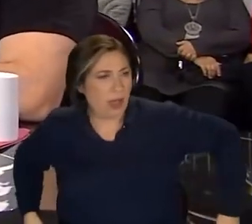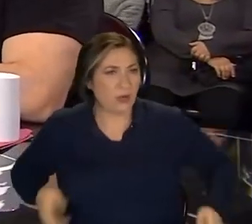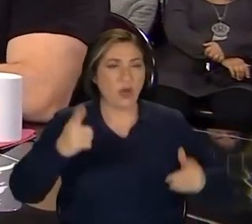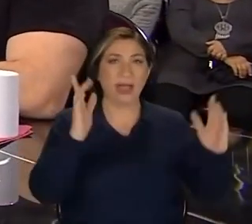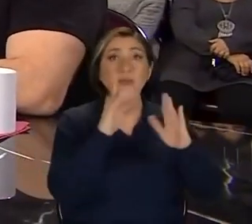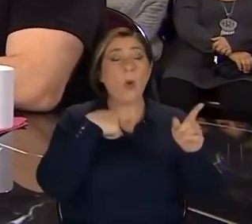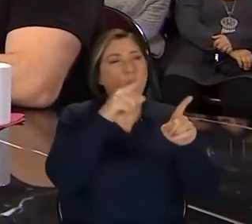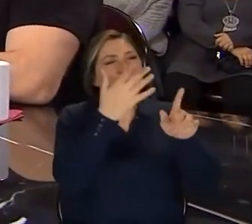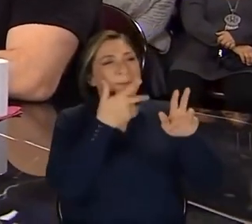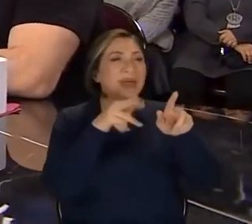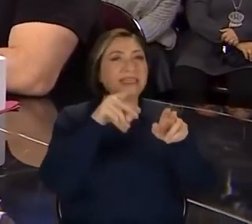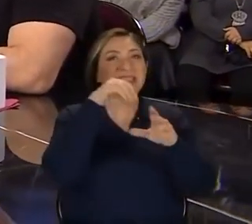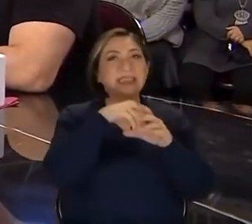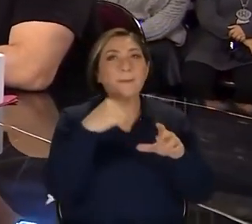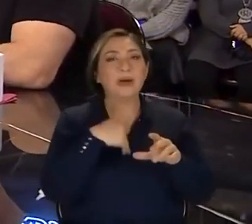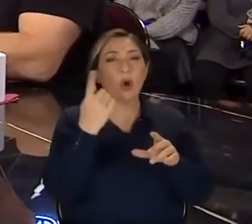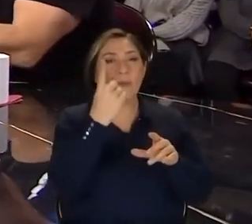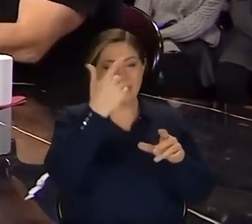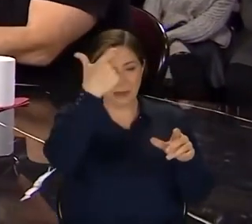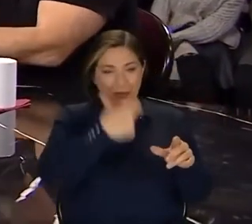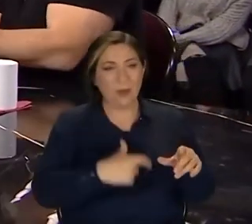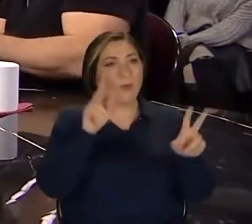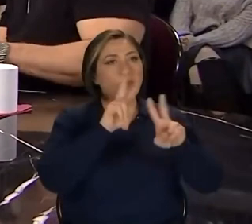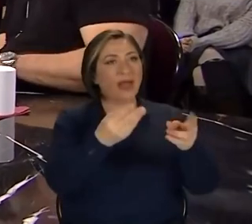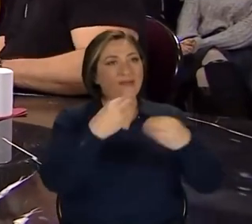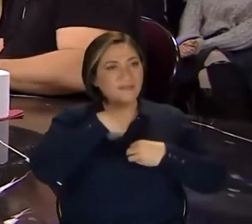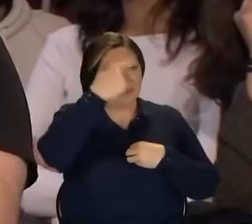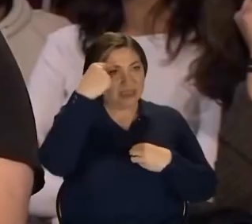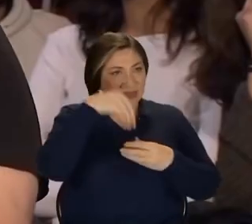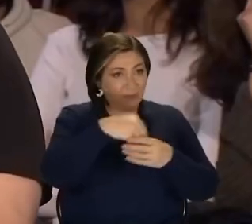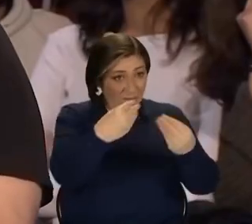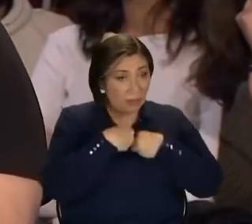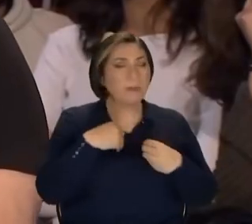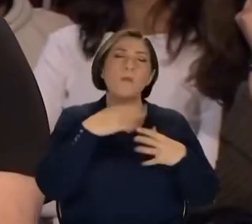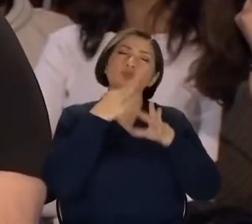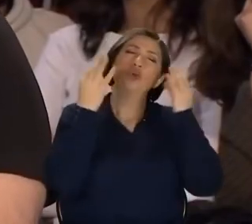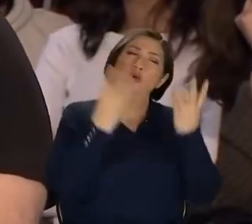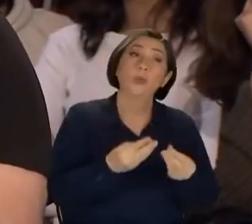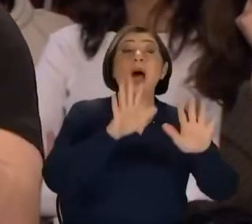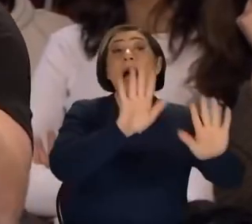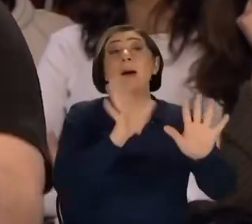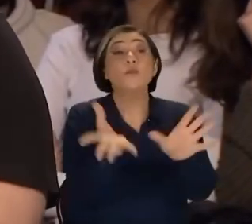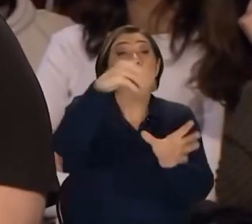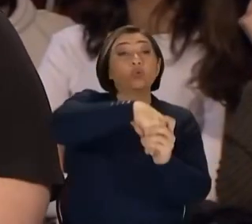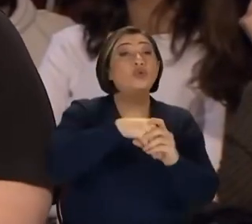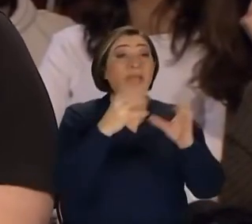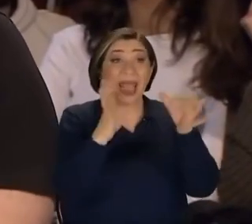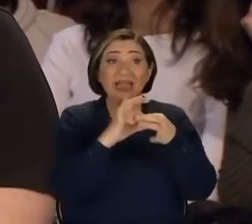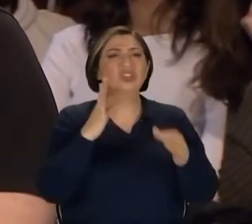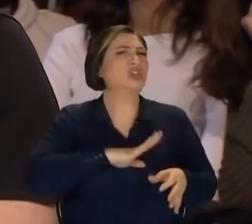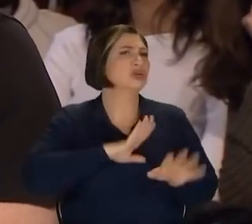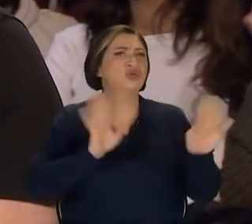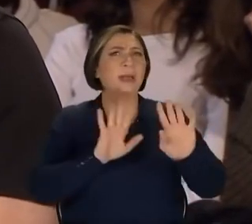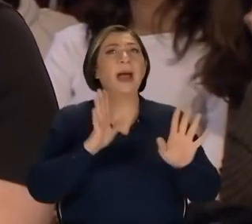stilde bana öyle bir kompozisyon oynama fırsatı verdiği için mutlu oldum doğrusu. Ya bütününle ilgili çok şikayetçi değilim